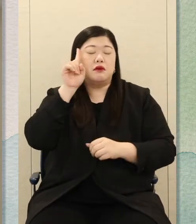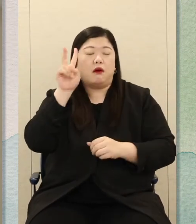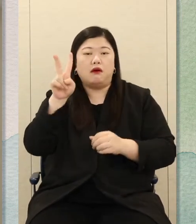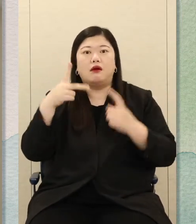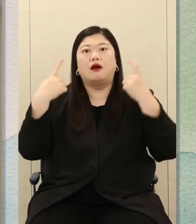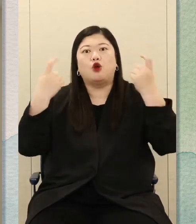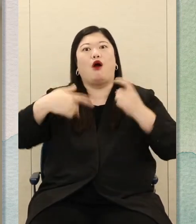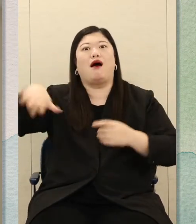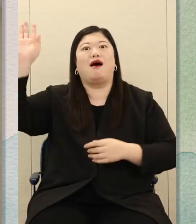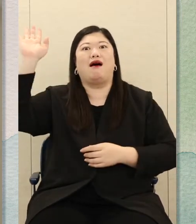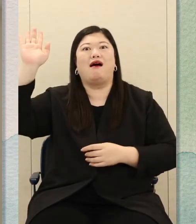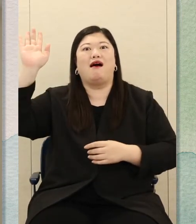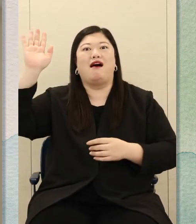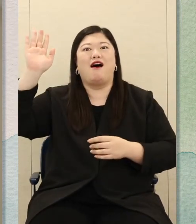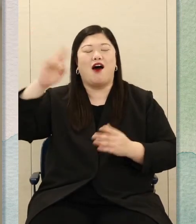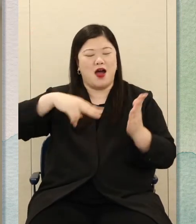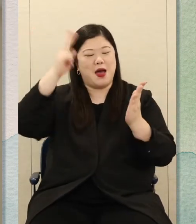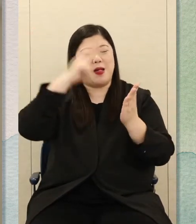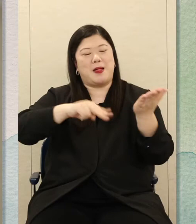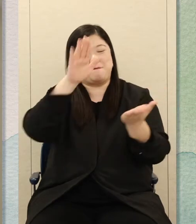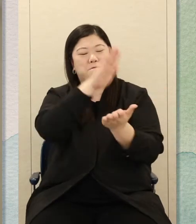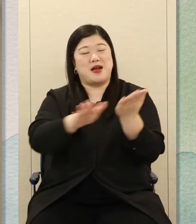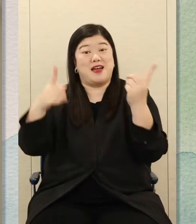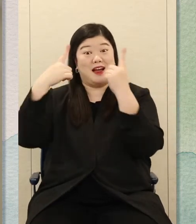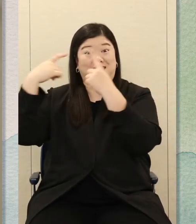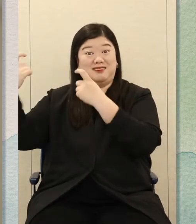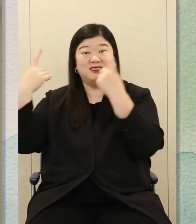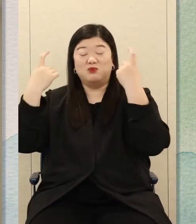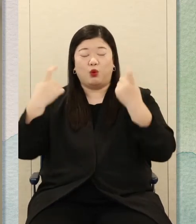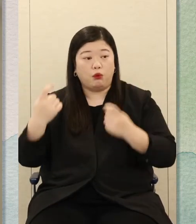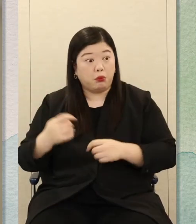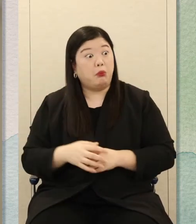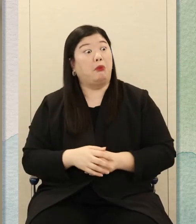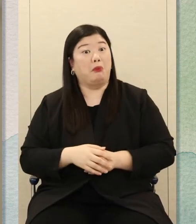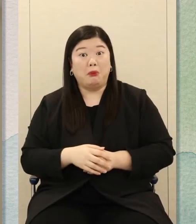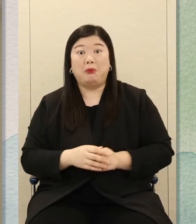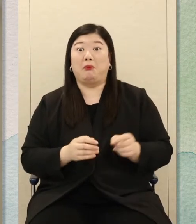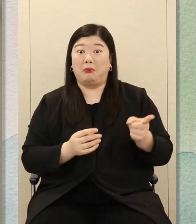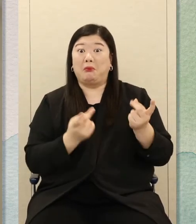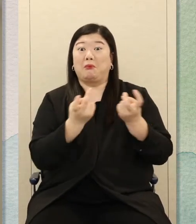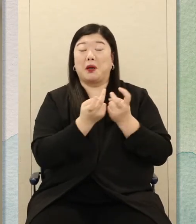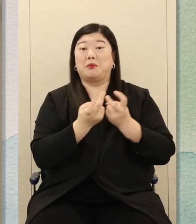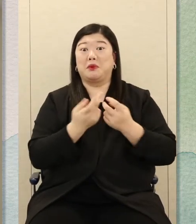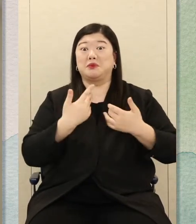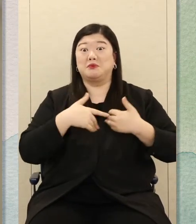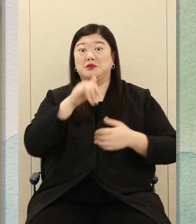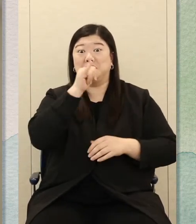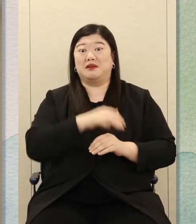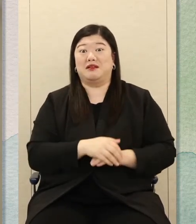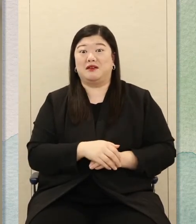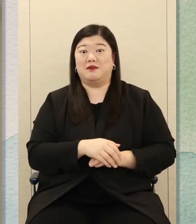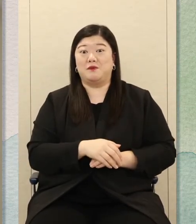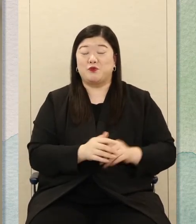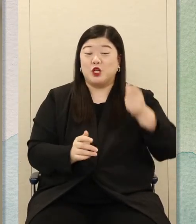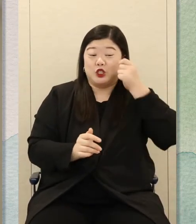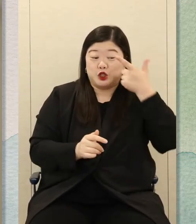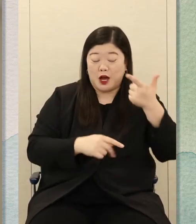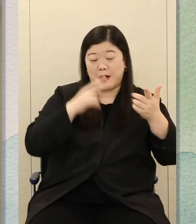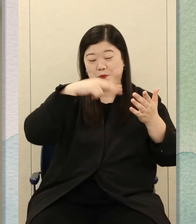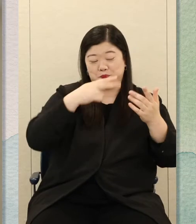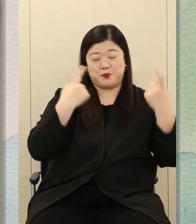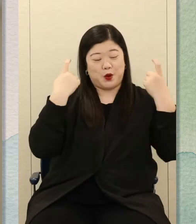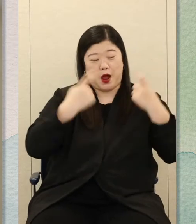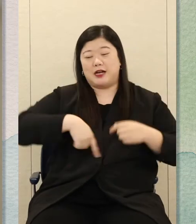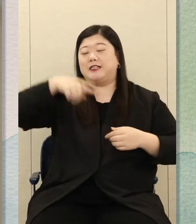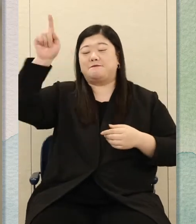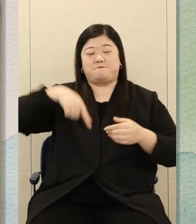결산 모임 같은 거 해라. 이런 것들 참 좋은 경험인 거죠. 그리고 더 하고 싶으면 또 하고.